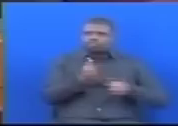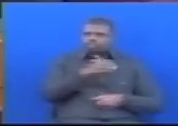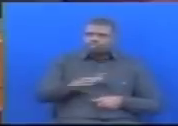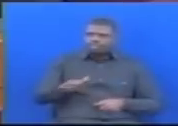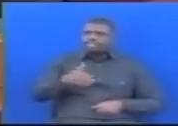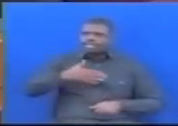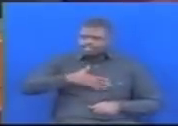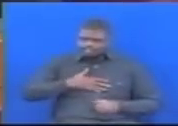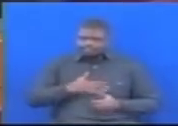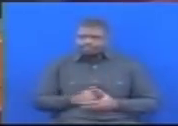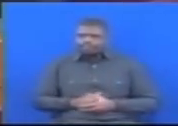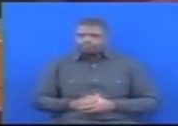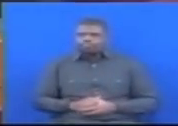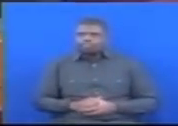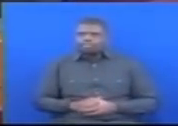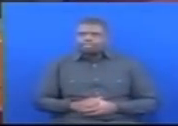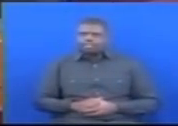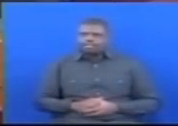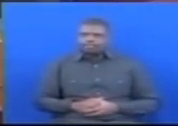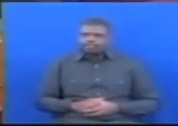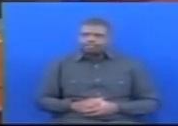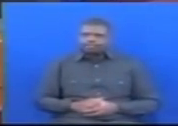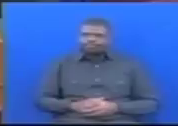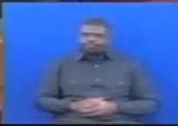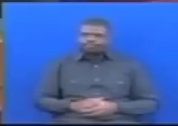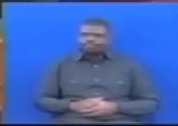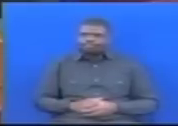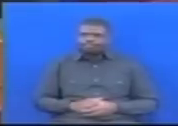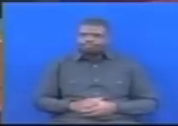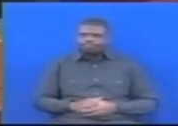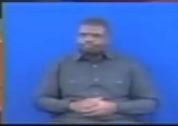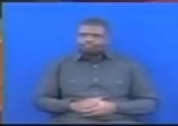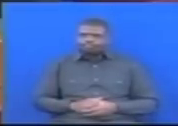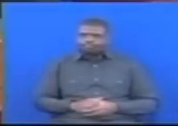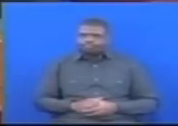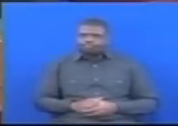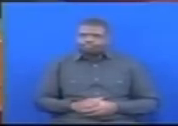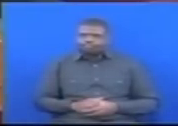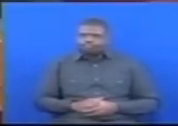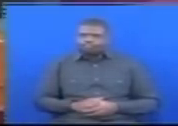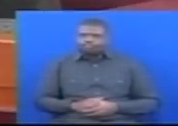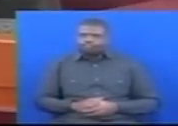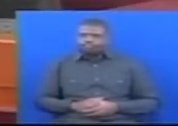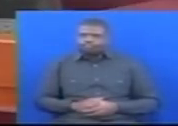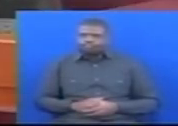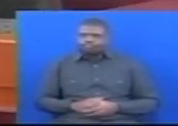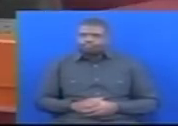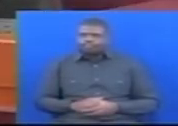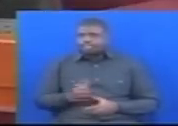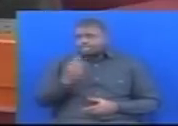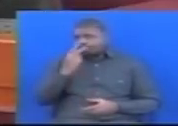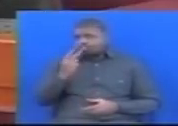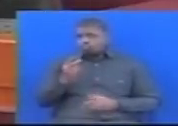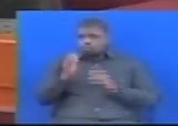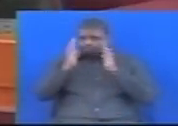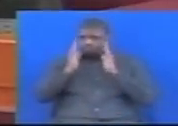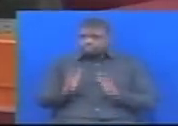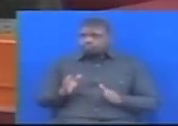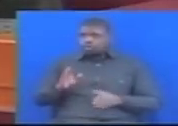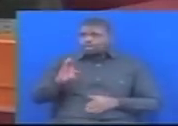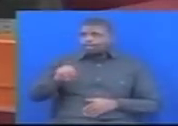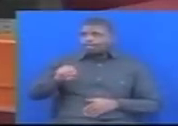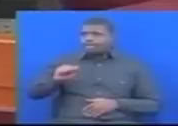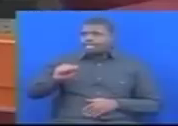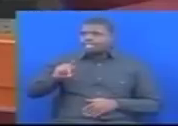lake. Sasa Nimekuona mheshimiwa Amina